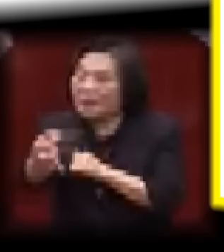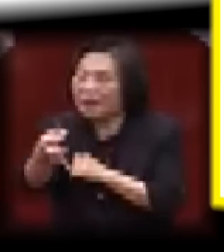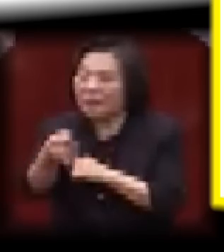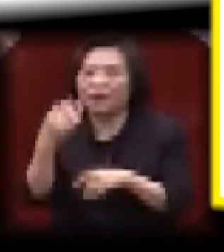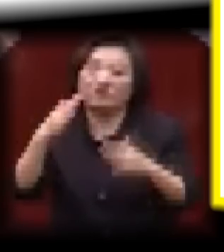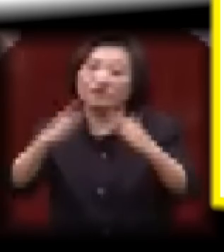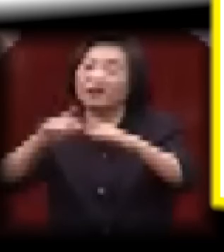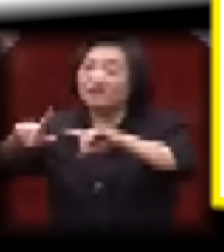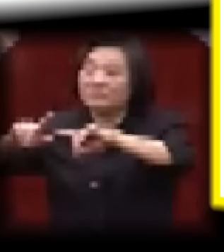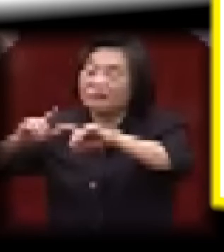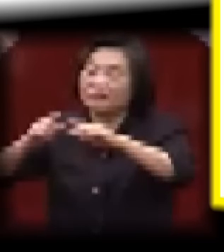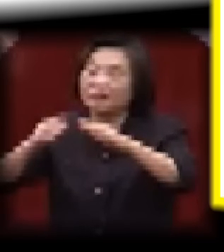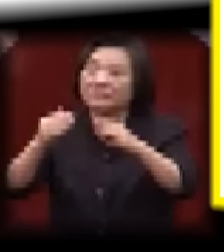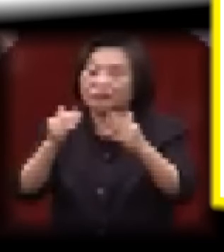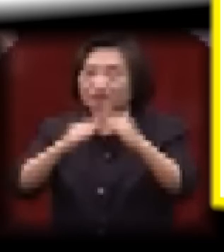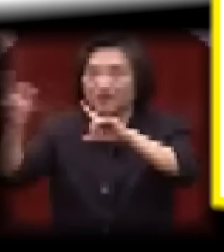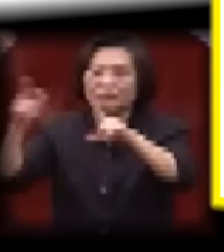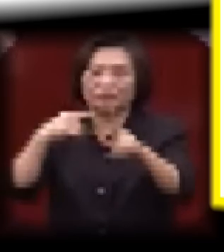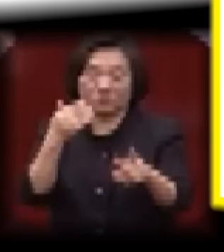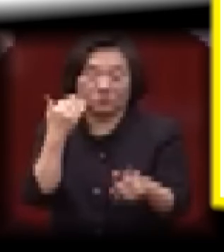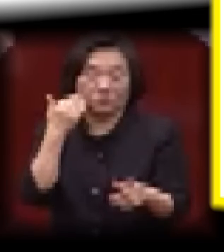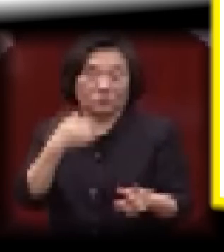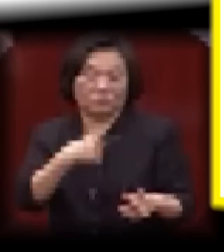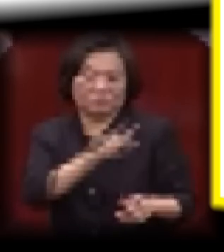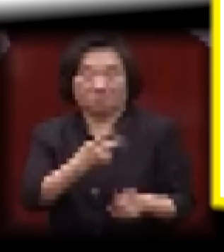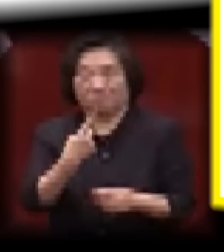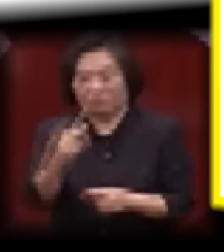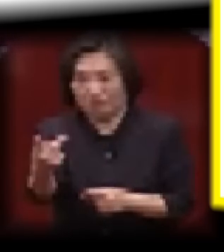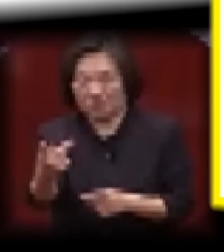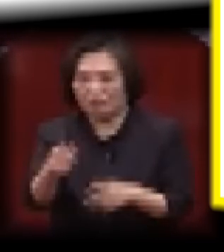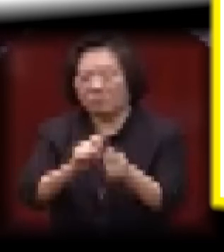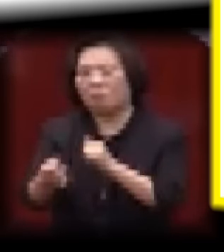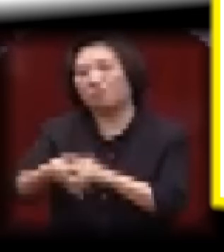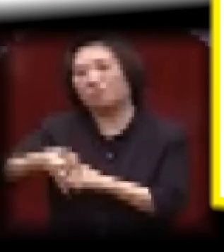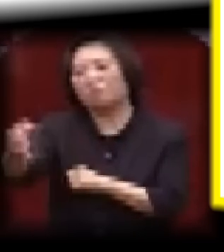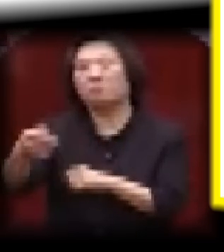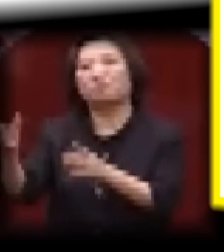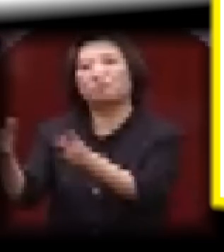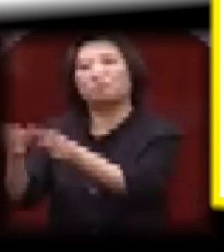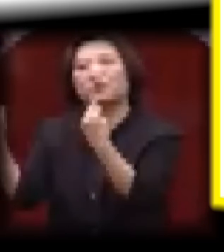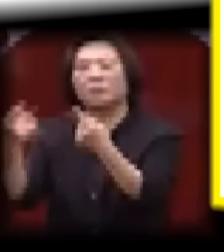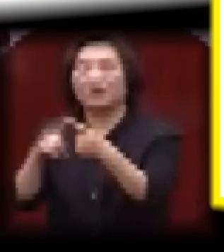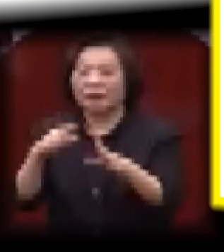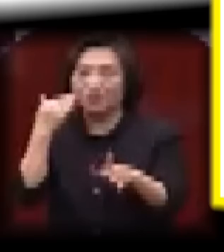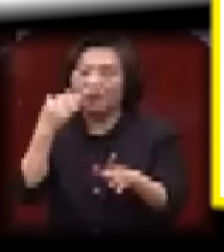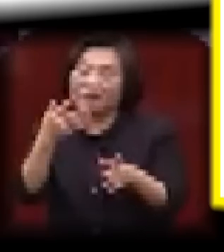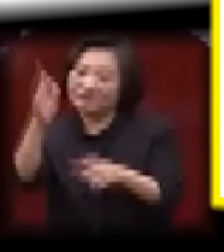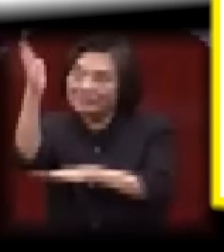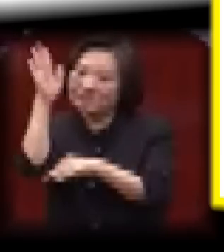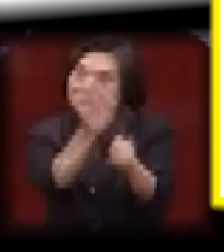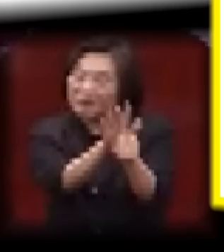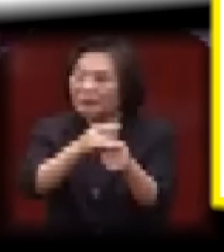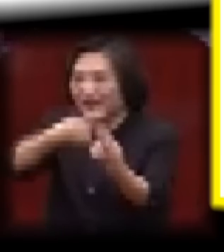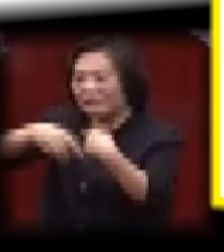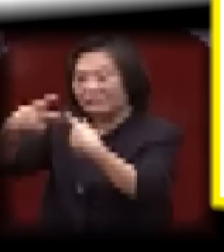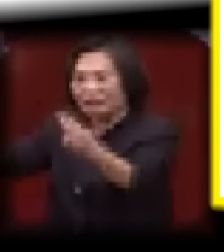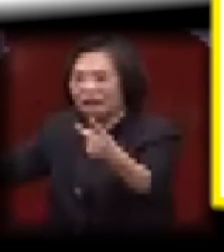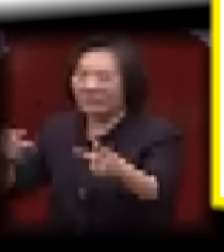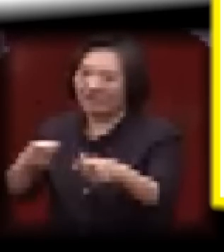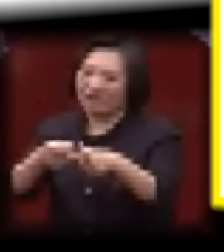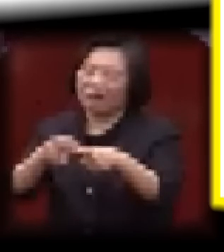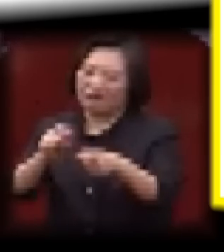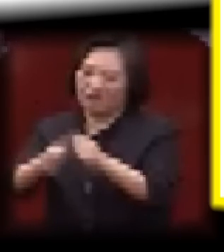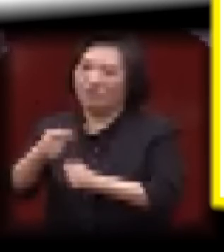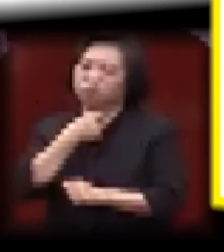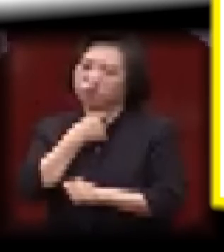他交给政府租，他交所得税，所以他根本没有诱因，所以基于以上的这些问题呢，包括资讯不完全啊，